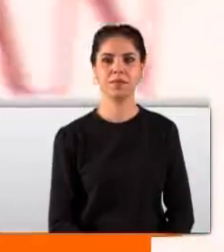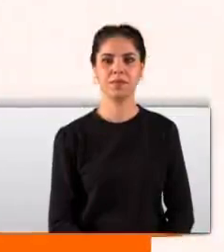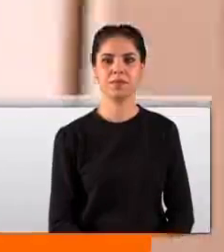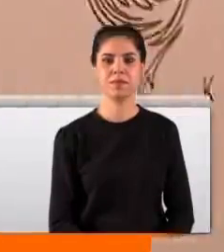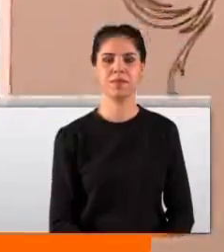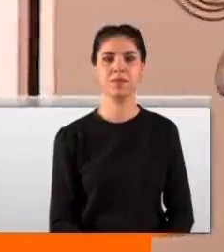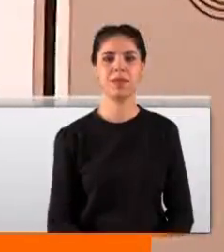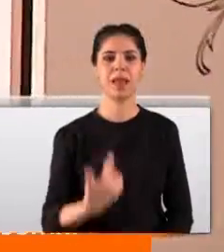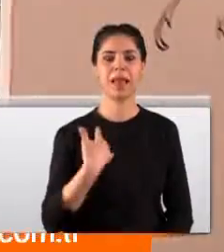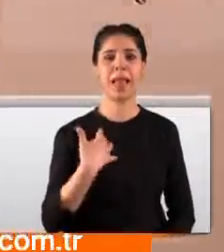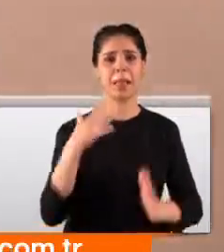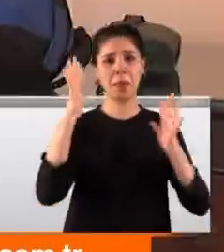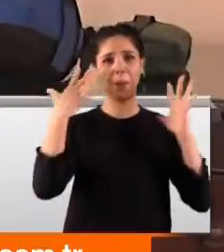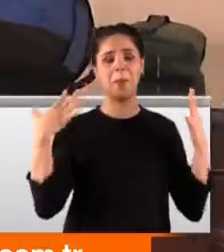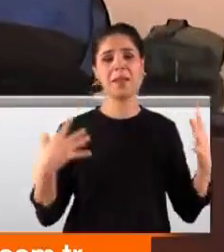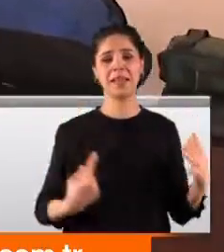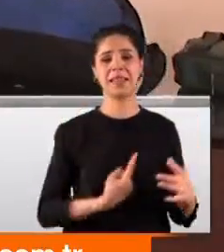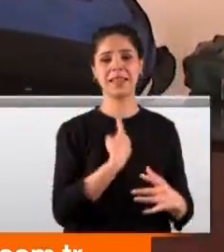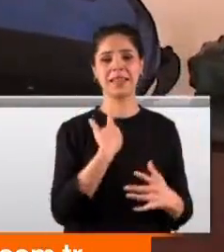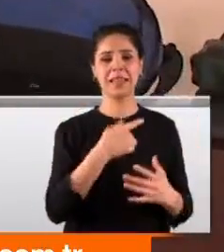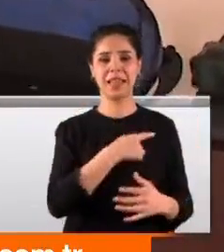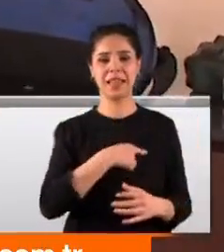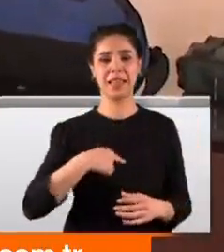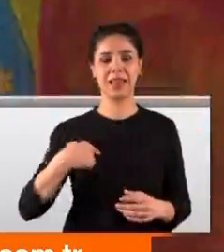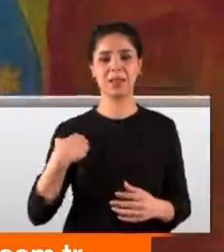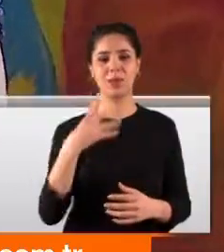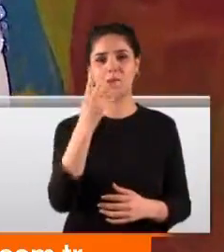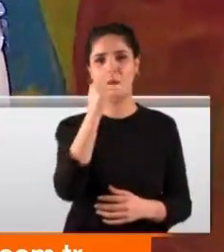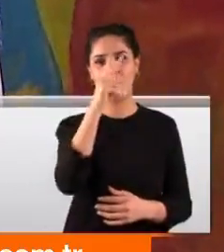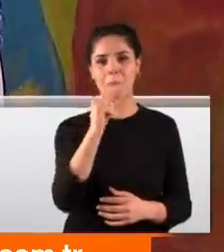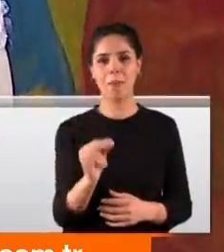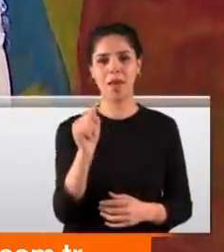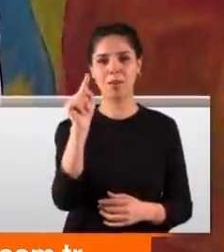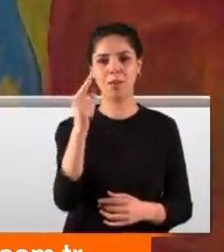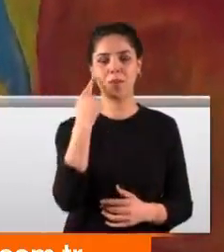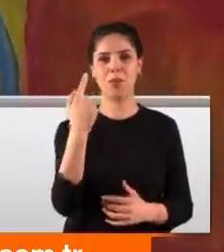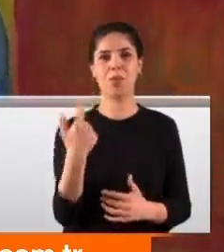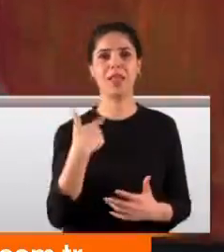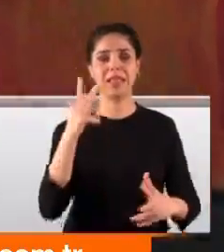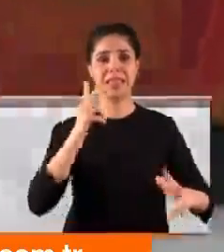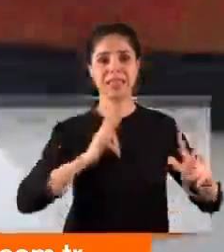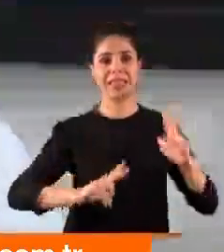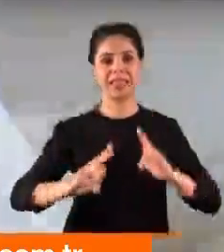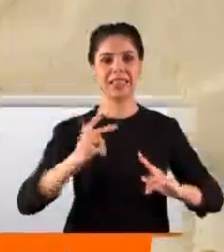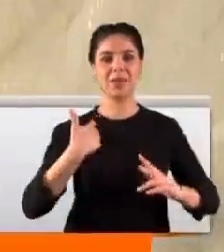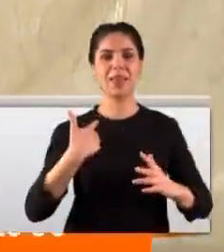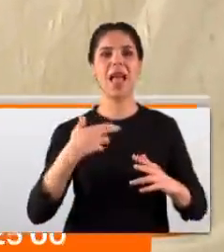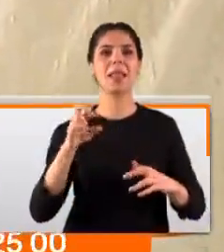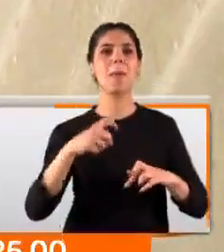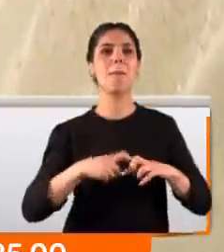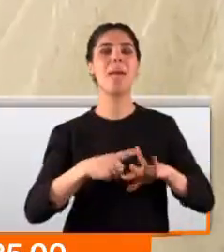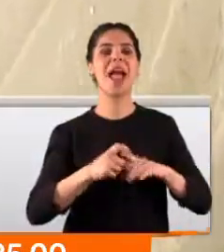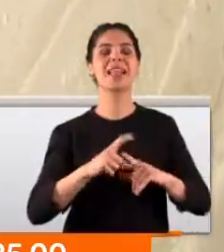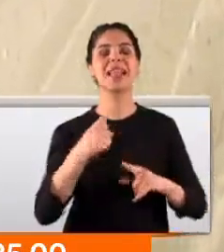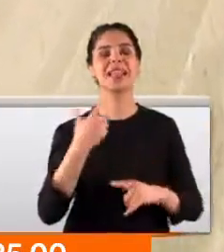Prenses gibi hissettiren bir gelinlik yani. Ama yakasının detaylarını falan çok beğendim. Bu tarz prenses tarzını giydiğim zaman hep prenses gibi hissediyorum. Bir